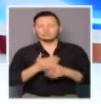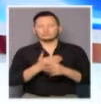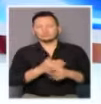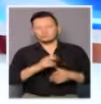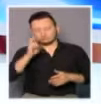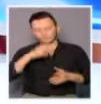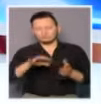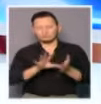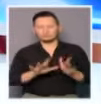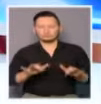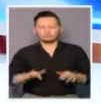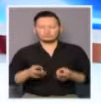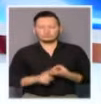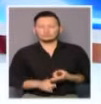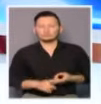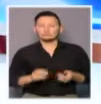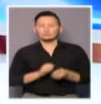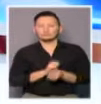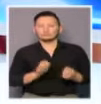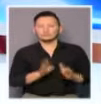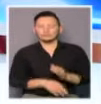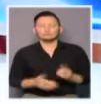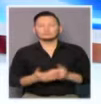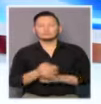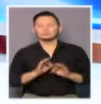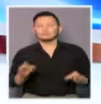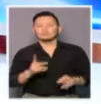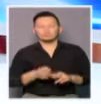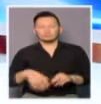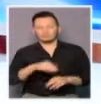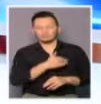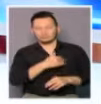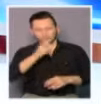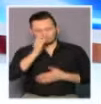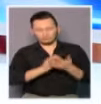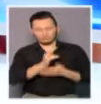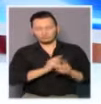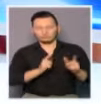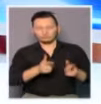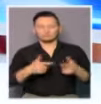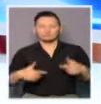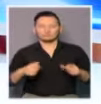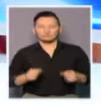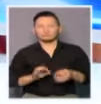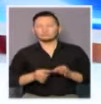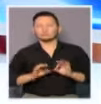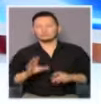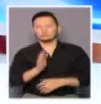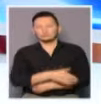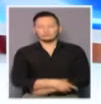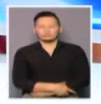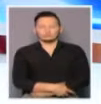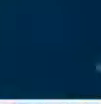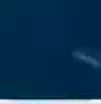в электронном формате. Между тем, хорошая новость есть и для тех, кто хочет поступить на государственную службу. Обо всем по порядку в следующем